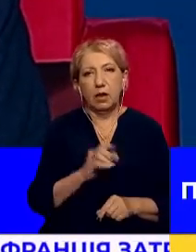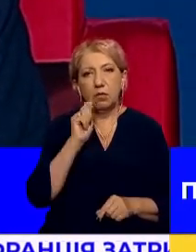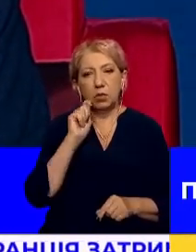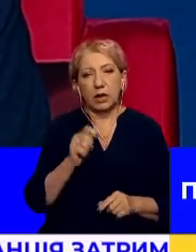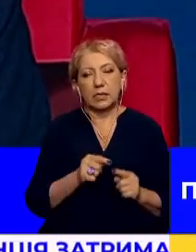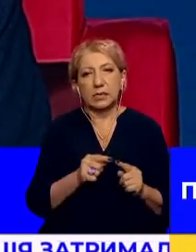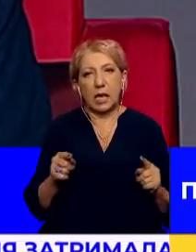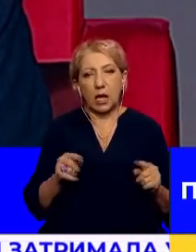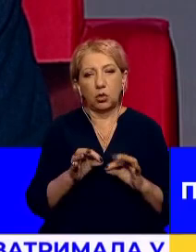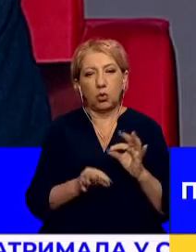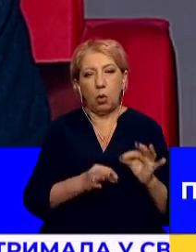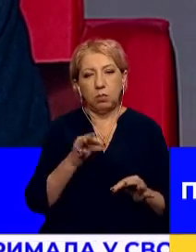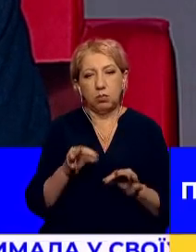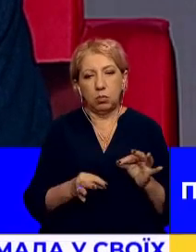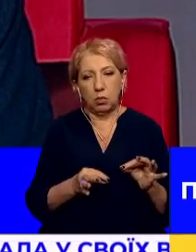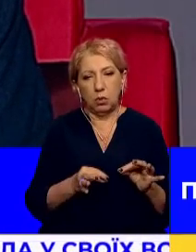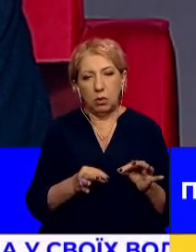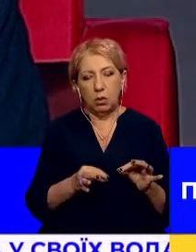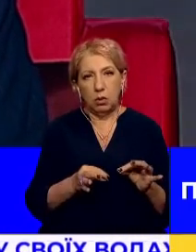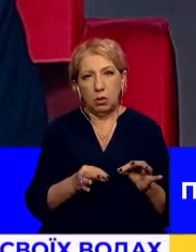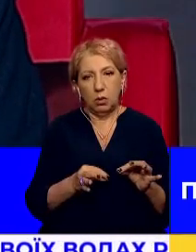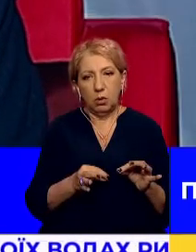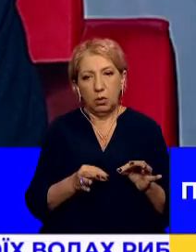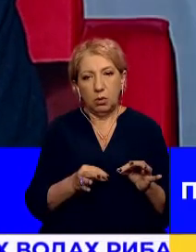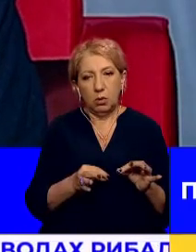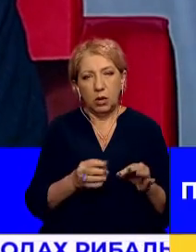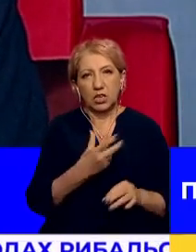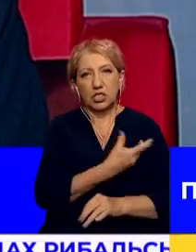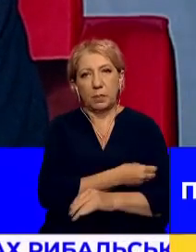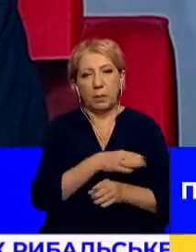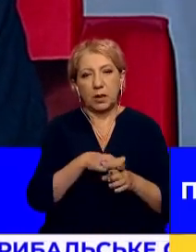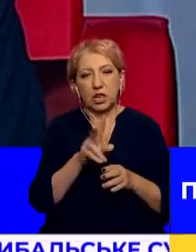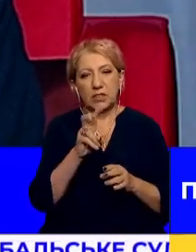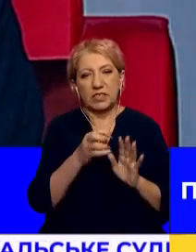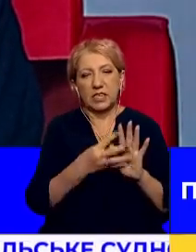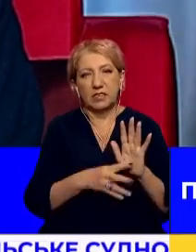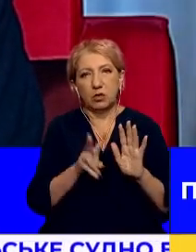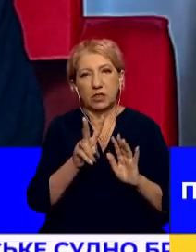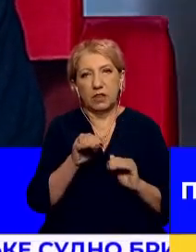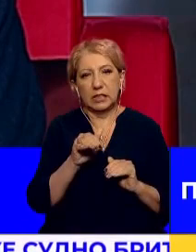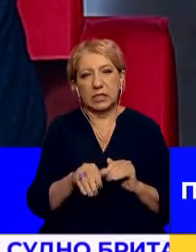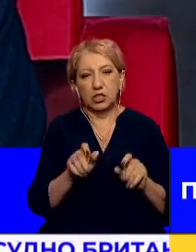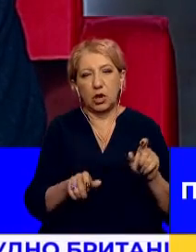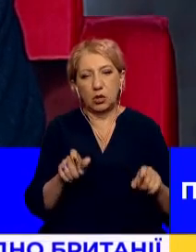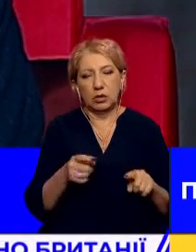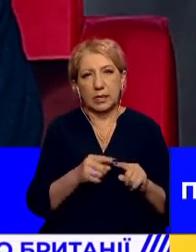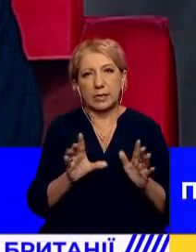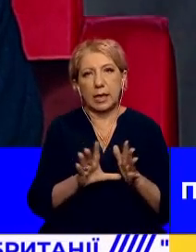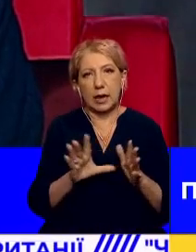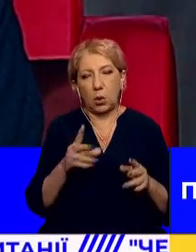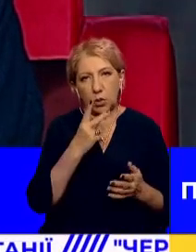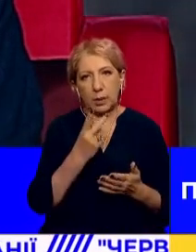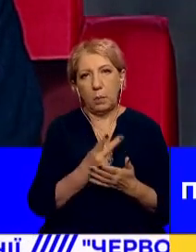за минулу добу проти коронавірусу щепили майже 292 тисячі людей. Це